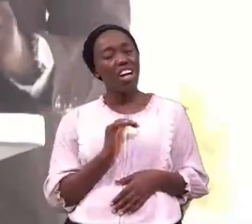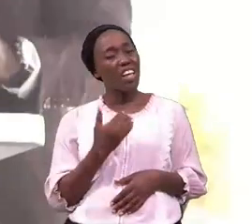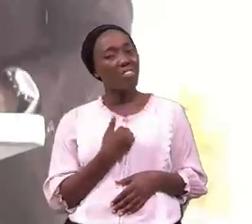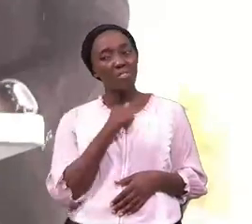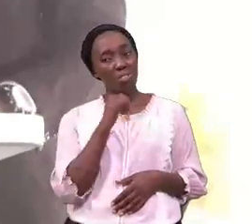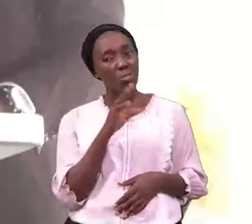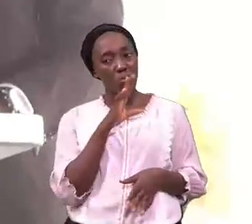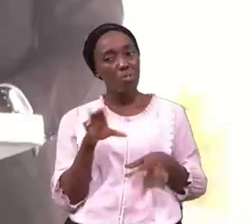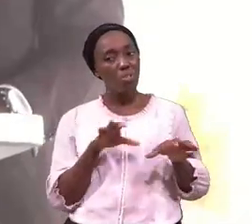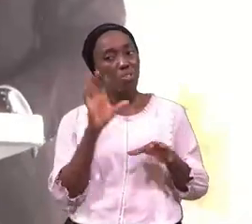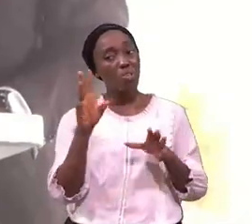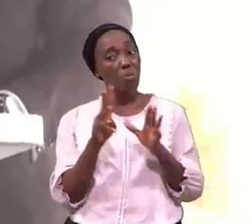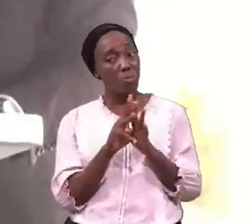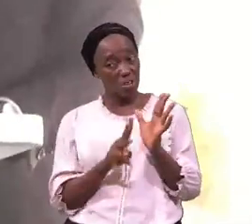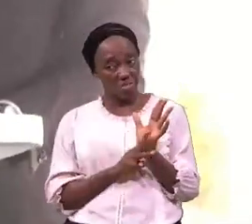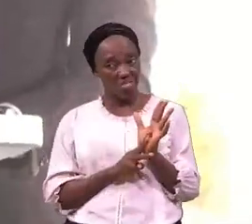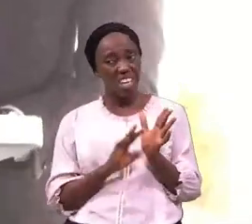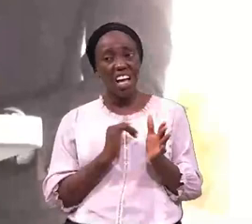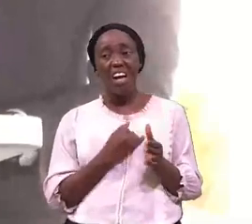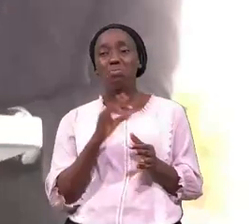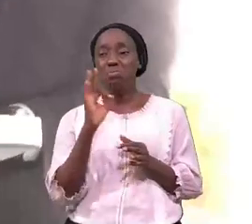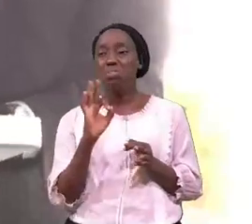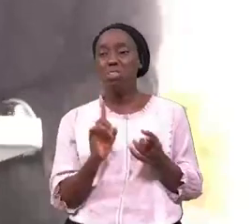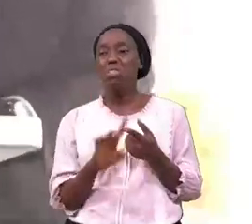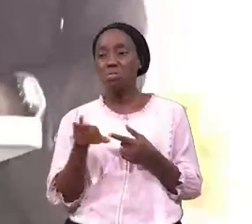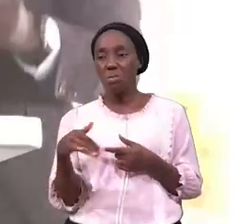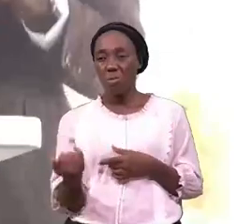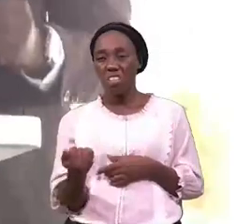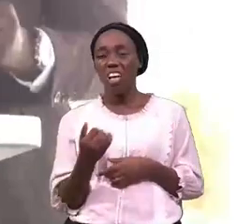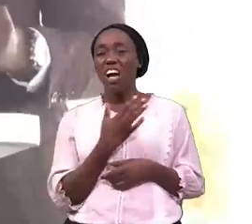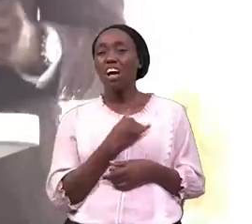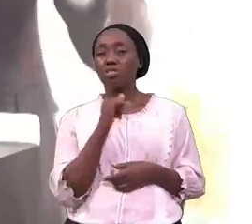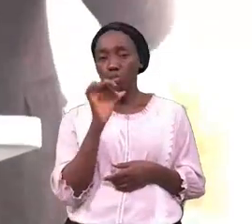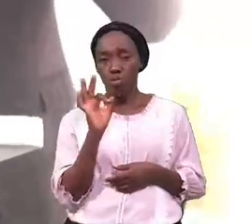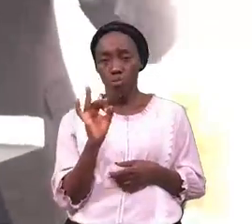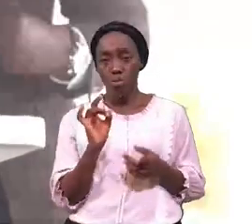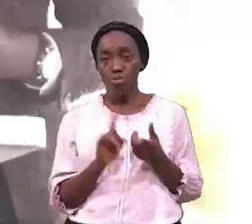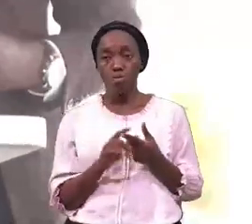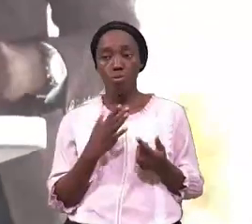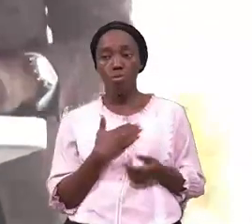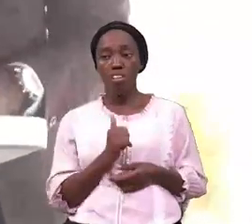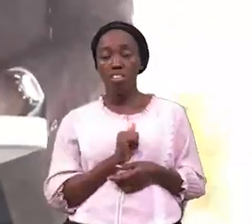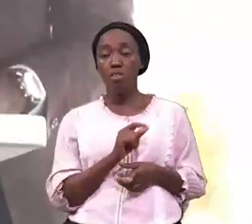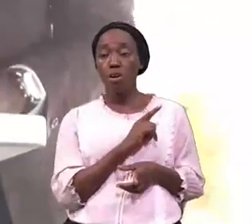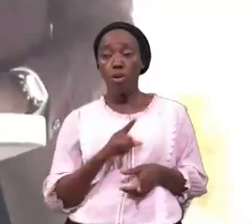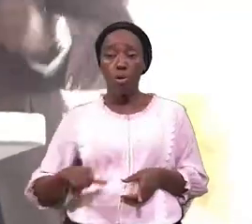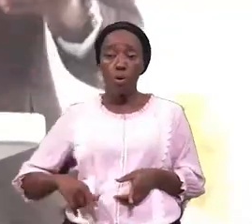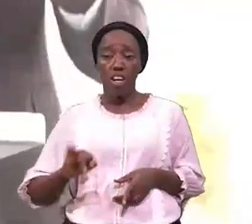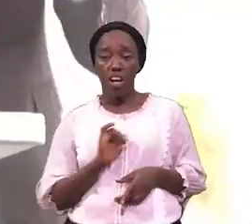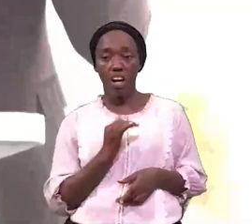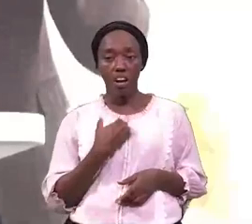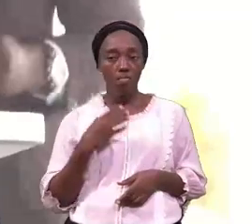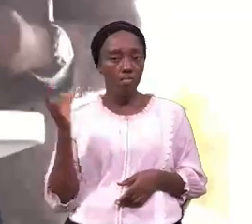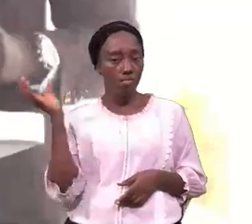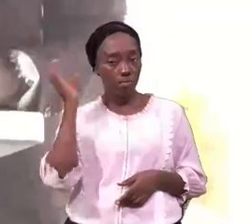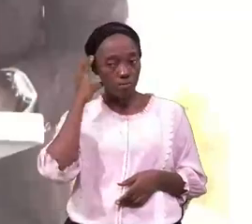volonté. Je prêchais aux autres et je ne me prêchais pas à moi-même. Seigneur, j'ai entendu ta parole